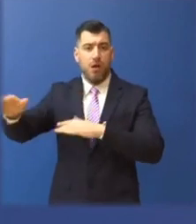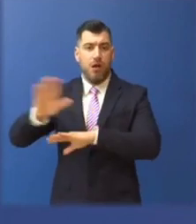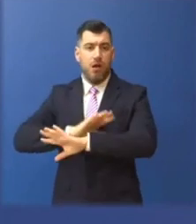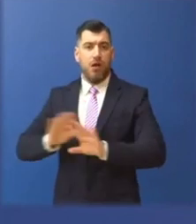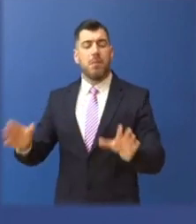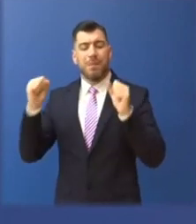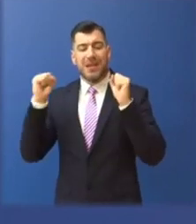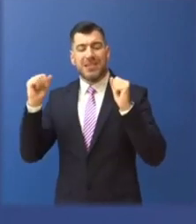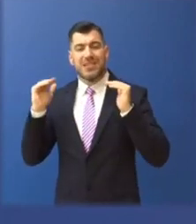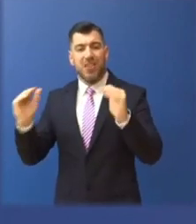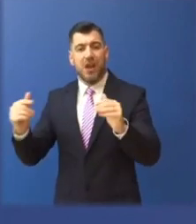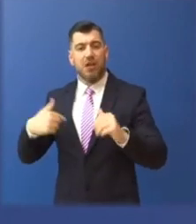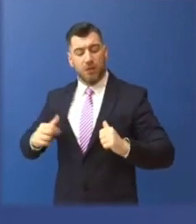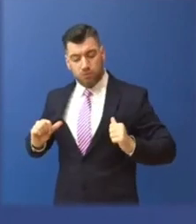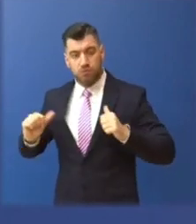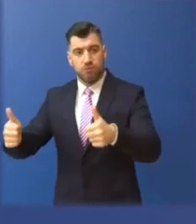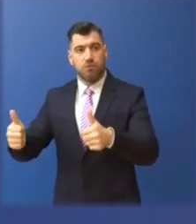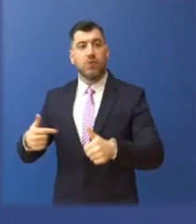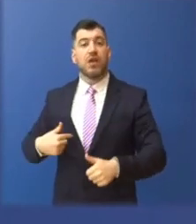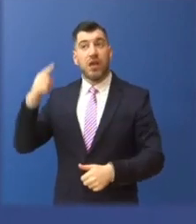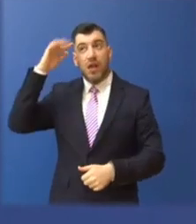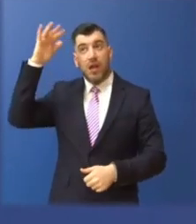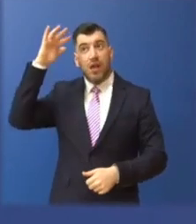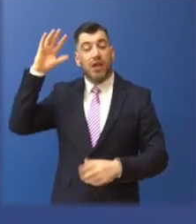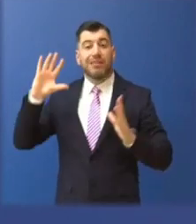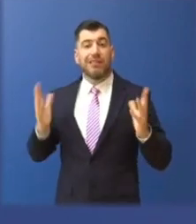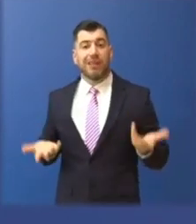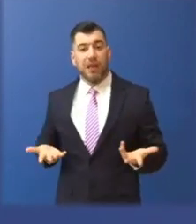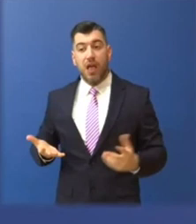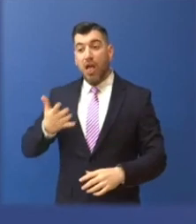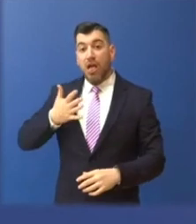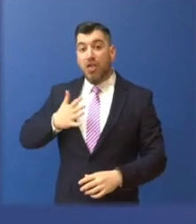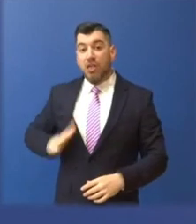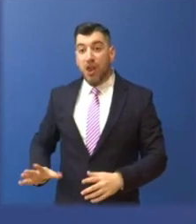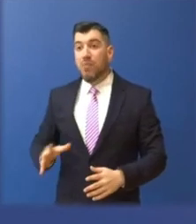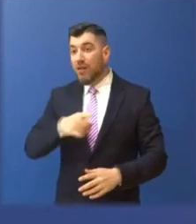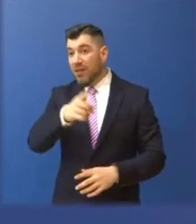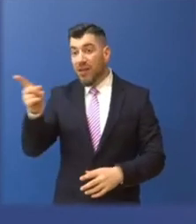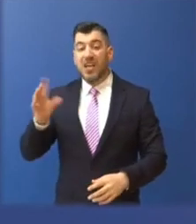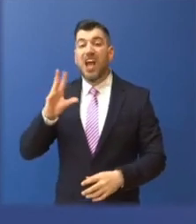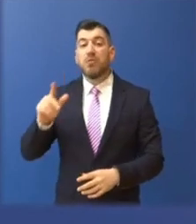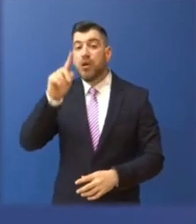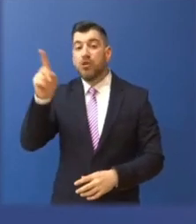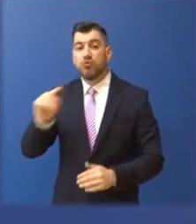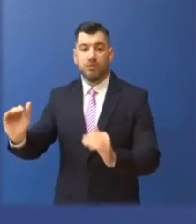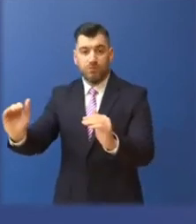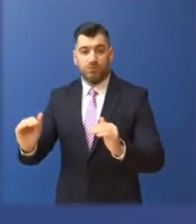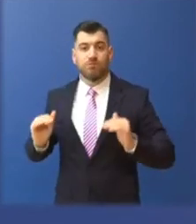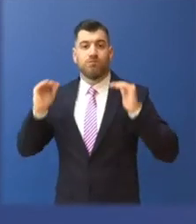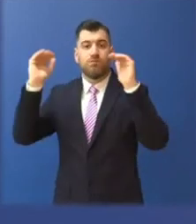σταθερά, τολμηρά. Με μοναδική μας έγνοια το πώς θα βελτιώσουμε την καθημερινότητα των πολιτών και το πώς θα αναβαθμίσουμε τη χώρα